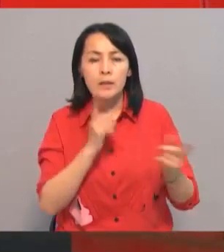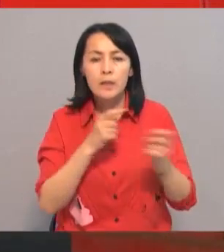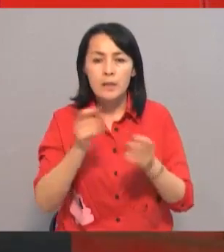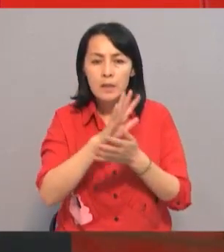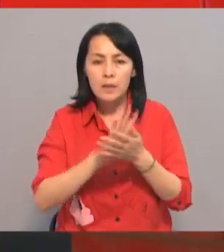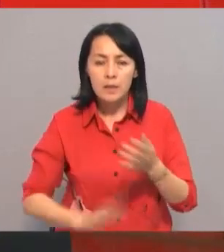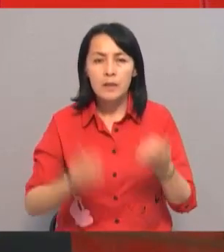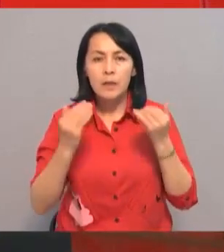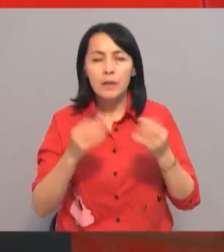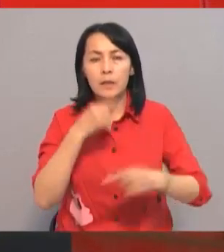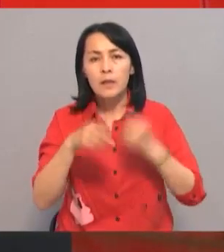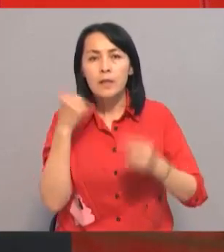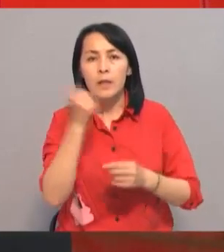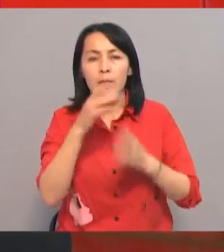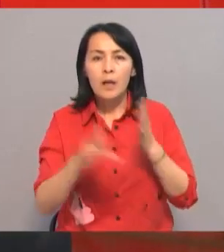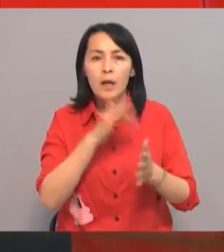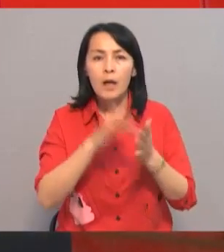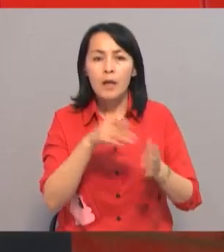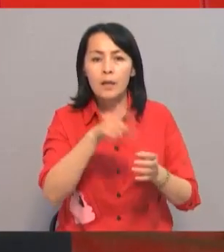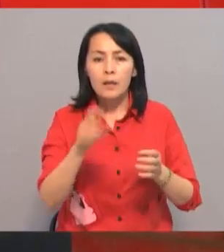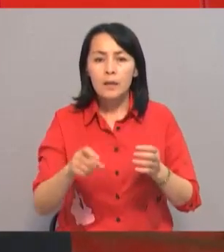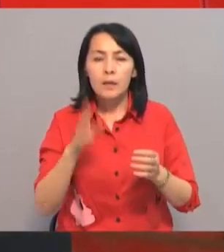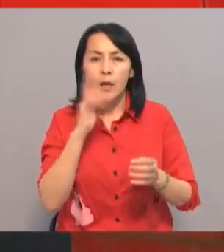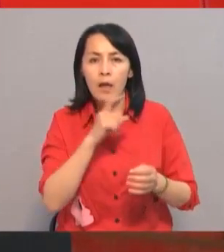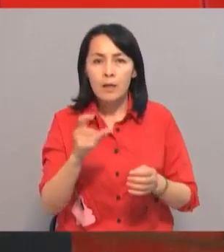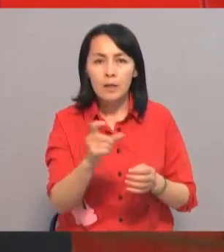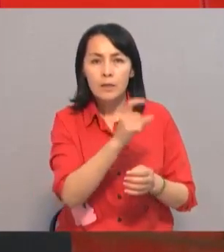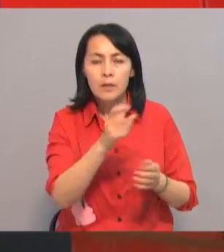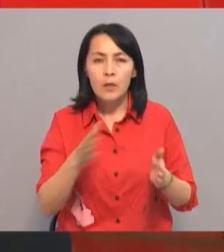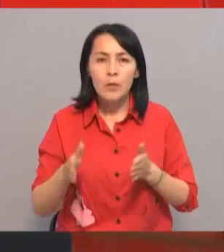әлі де жалғасады. Ендігі аптада қалалықтар арғы атыздар мен